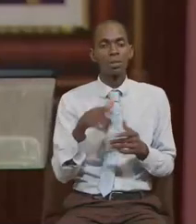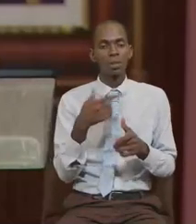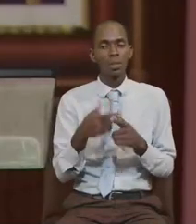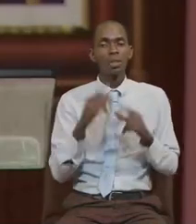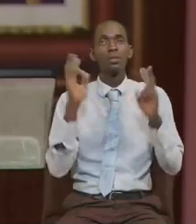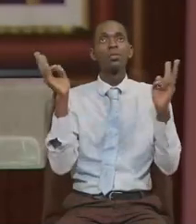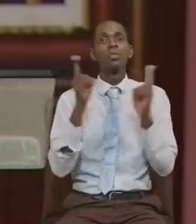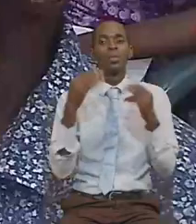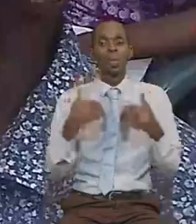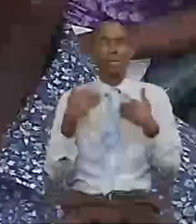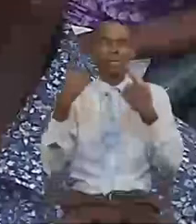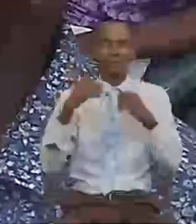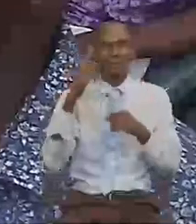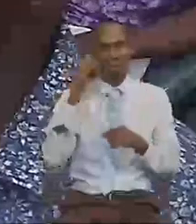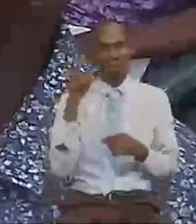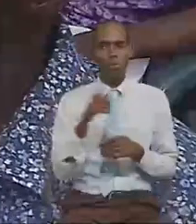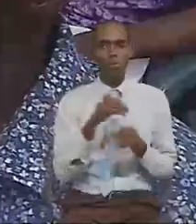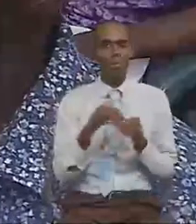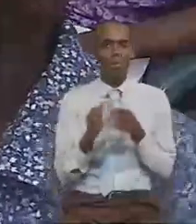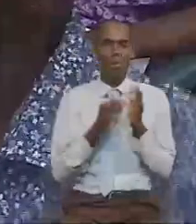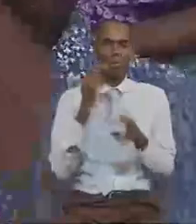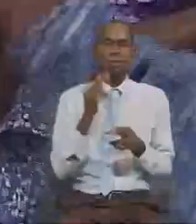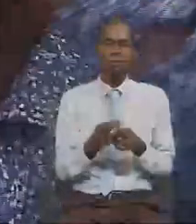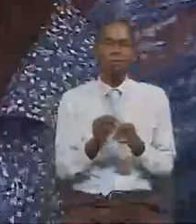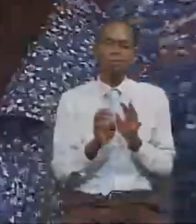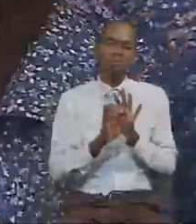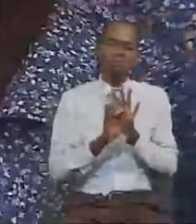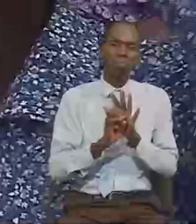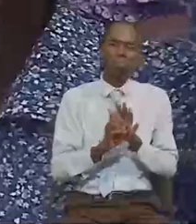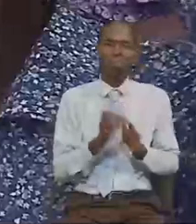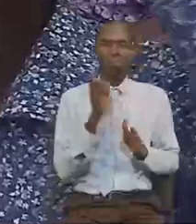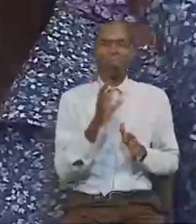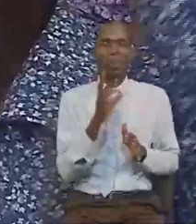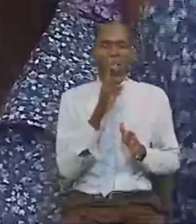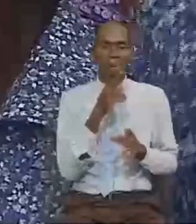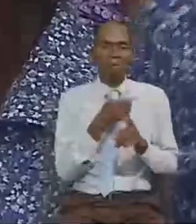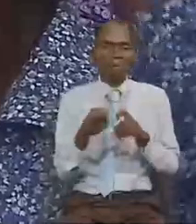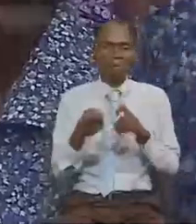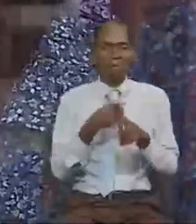au nom de Jésus. Et si tu es persécuté pour la justice,